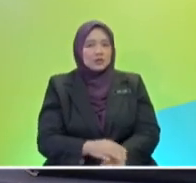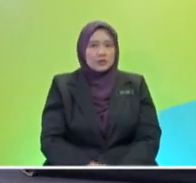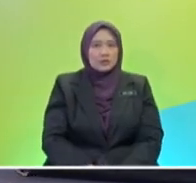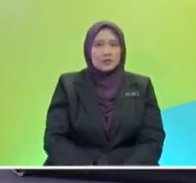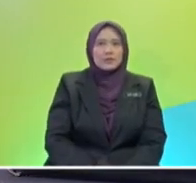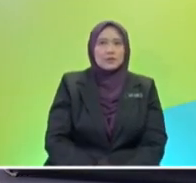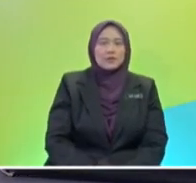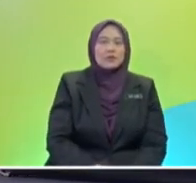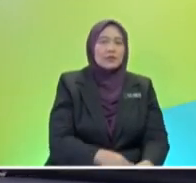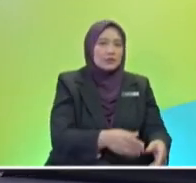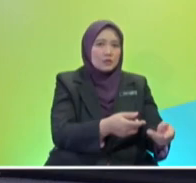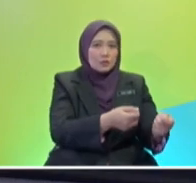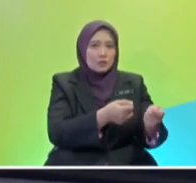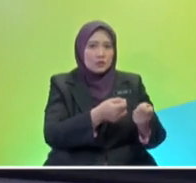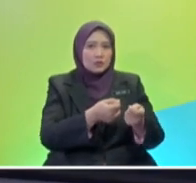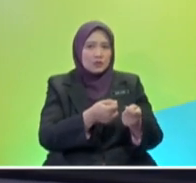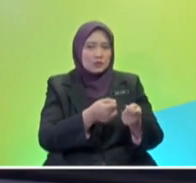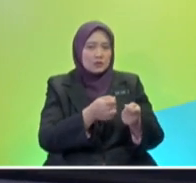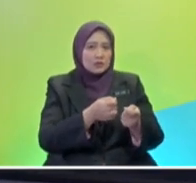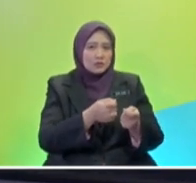menolakkan ke Oke